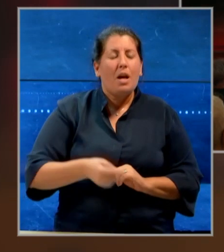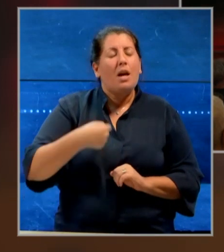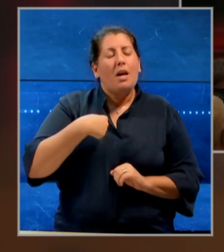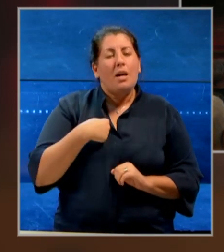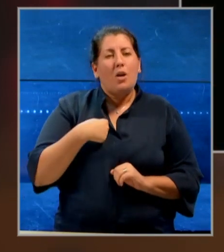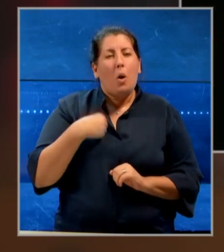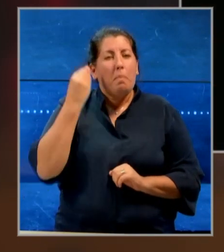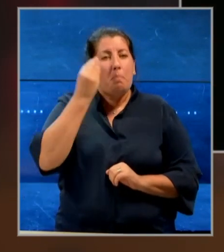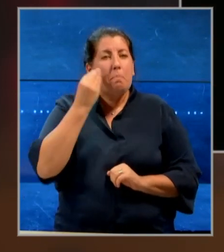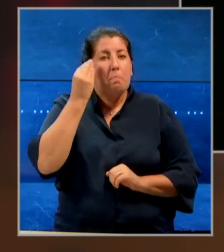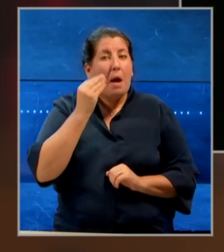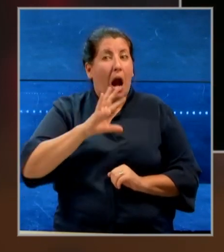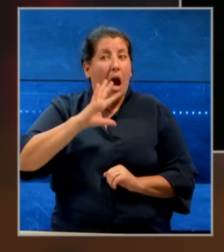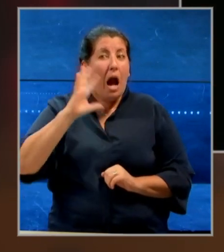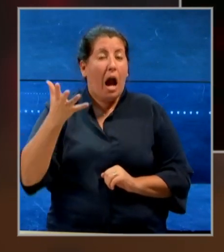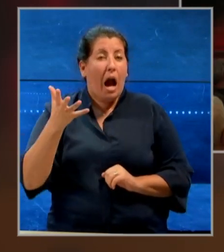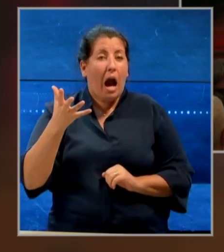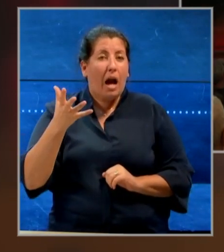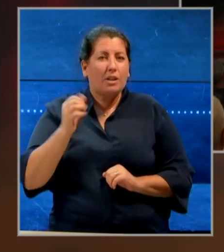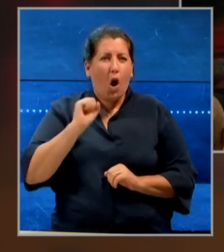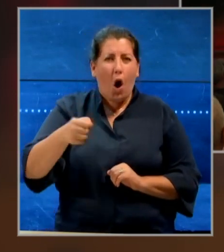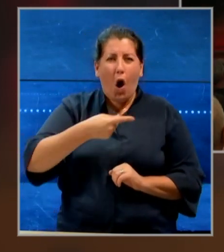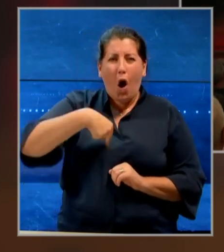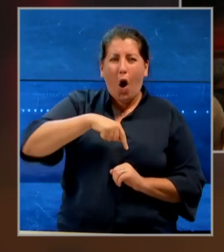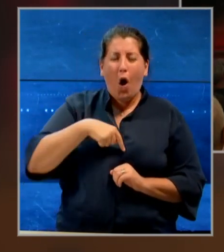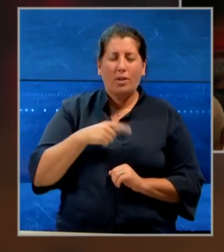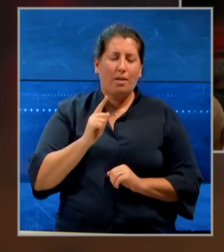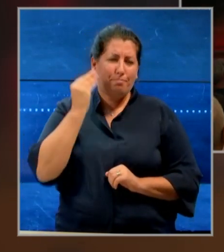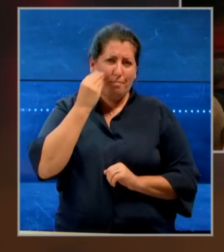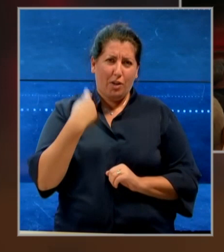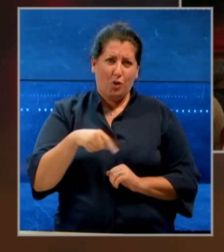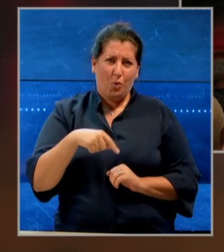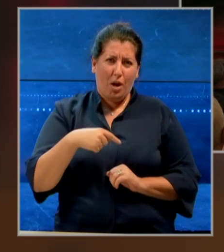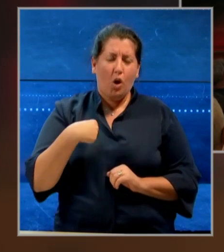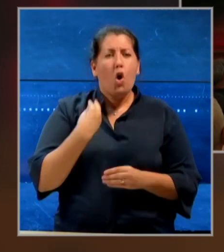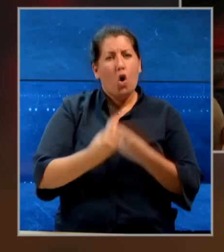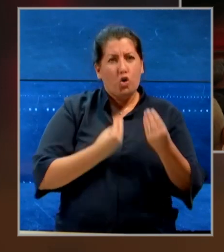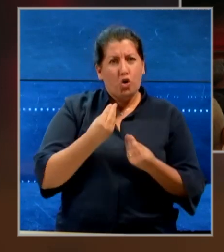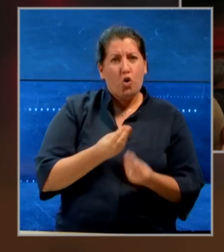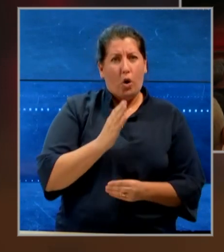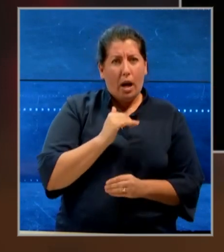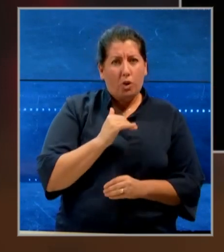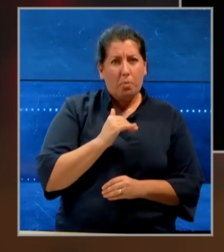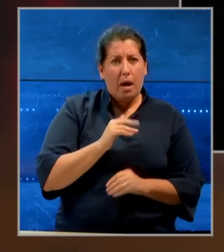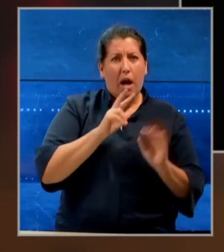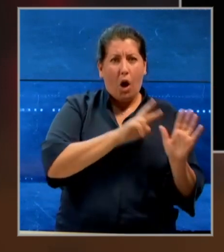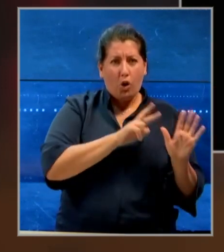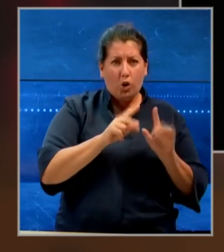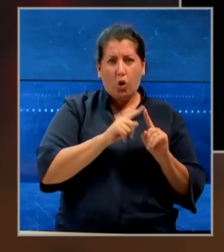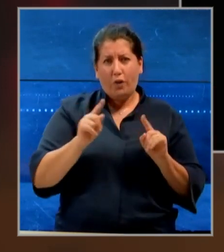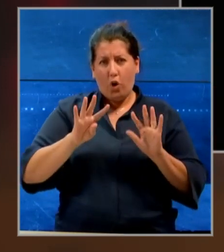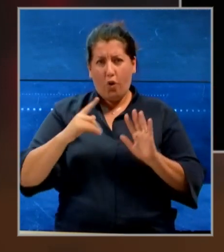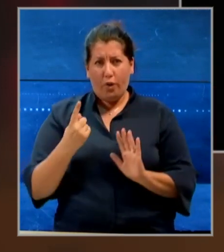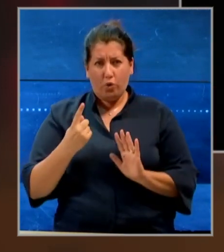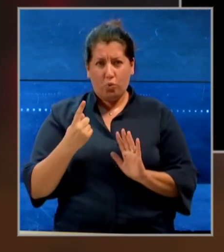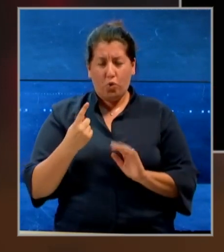l'hanno con noi, perché sennò io ho giocato 3 anni a Bari, dall'88 al 91. Cioè, ma vai là a giocare a Bari, cioè, ma ti arresti, vedrai. Noi